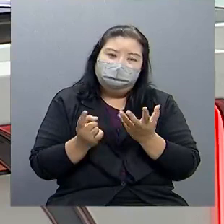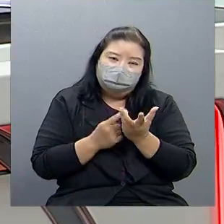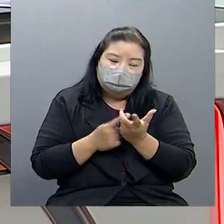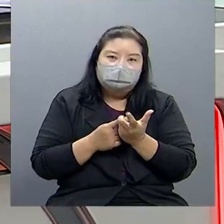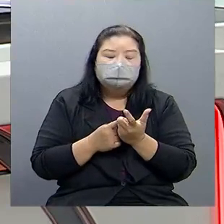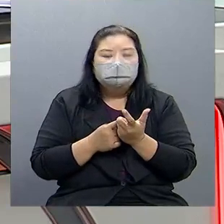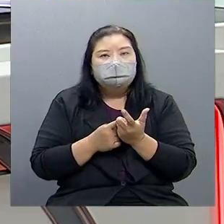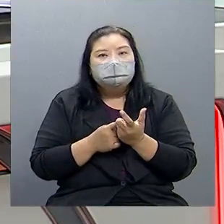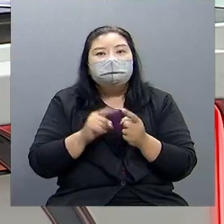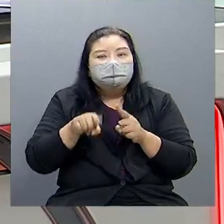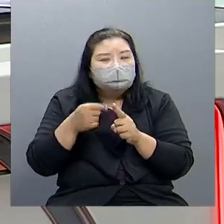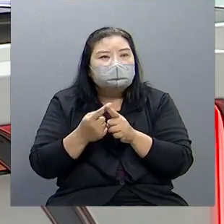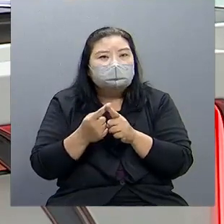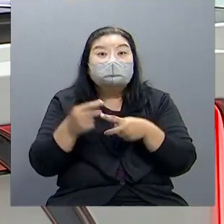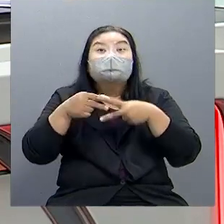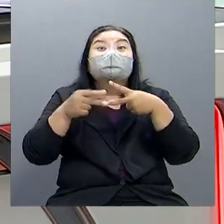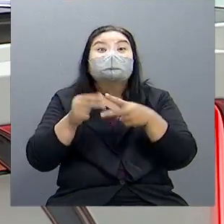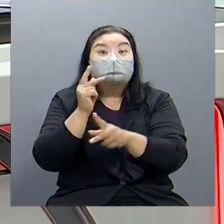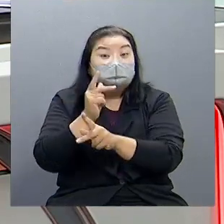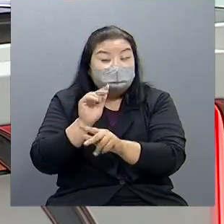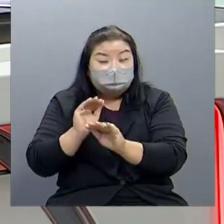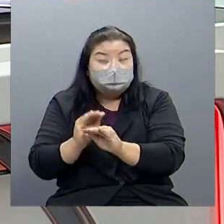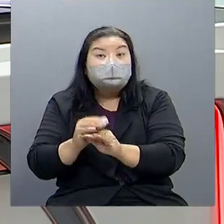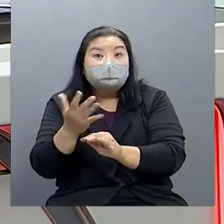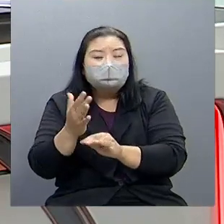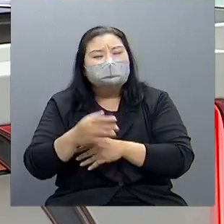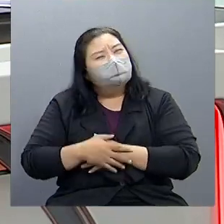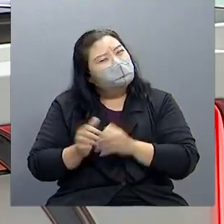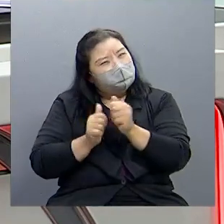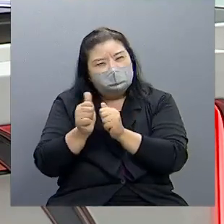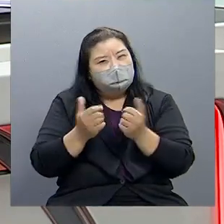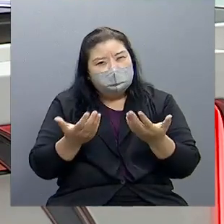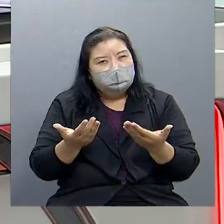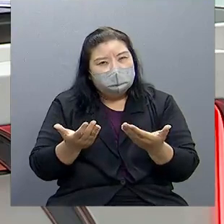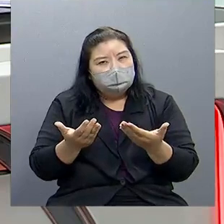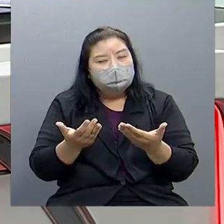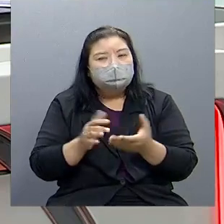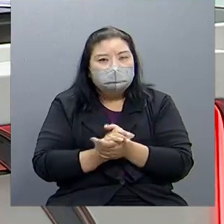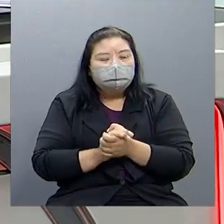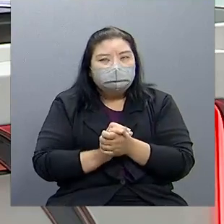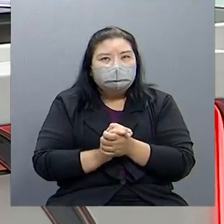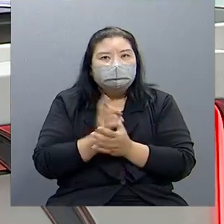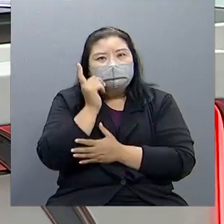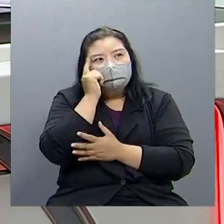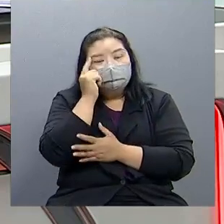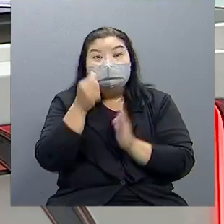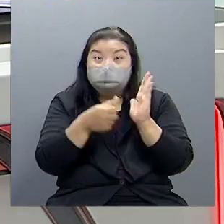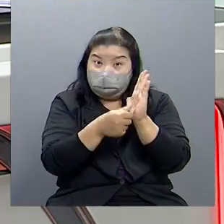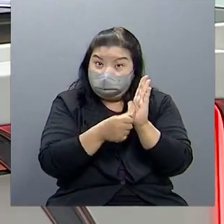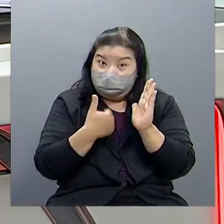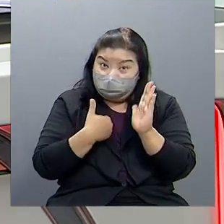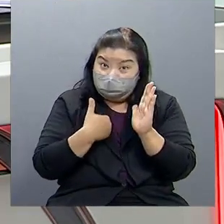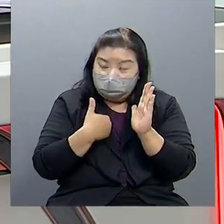สู้ยังไงอันนี้ก็น่าคิดนะคะต้องใช้เรื่องของการติดแปะบัญชีไว้ก่อนหรือเปล่าถึงจะเป็นจุดแข็ง